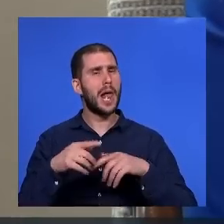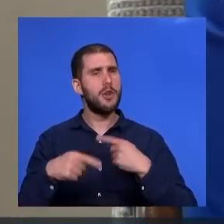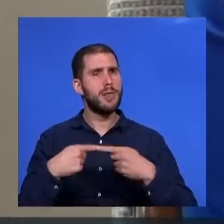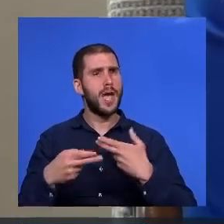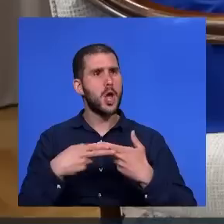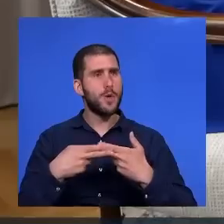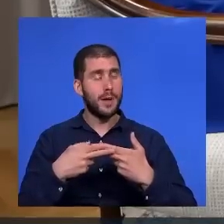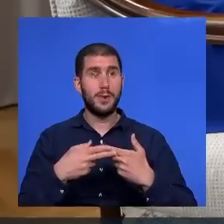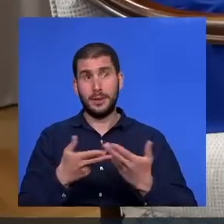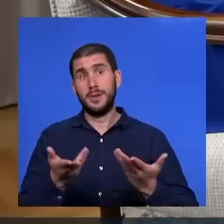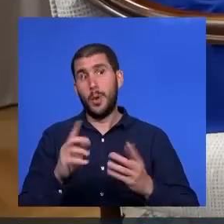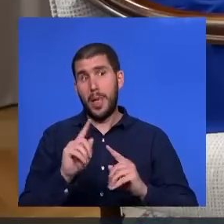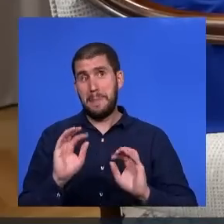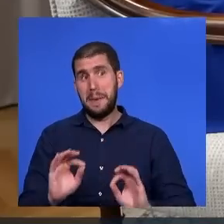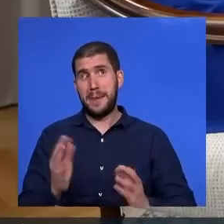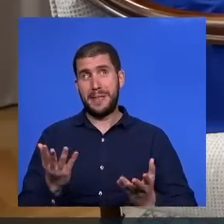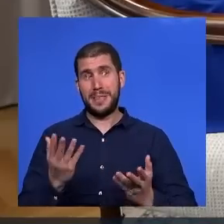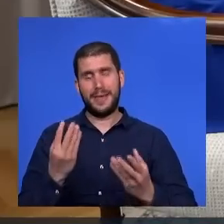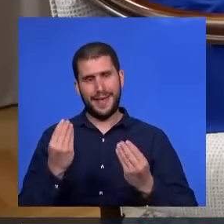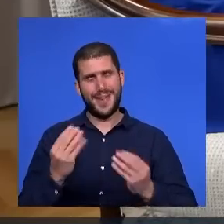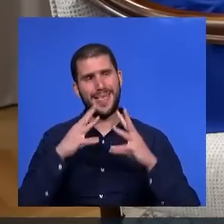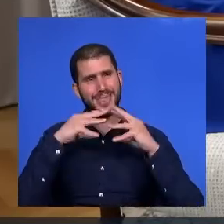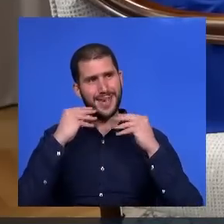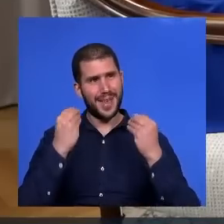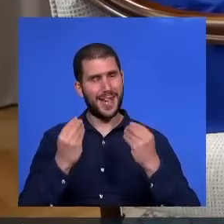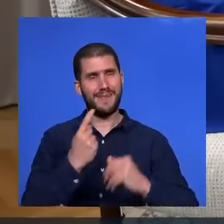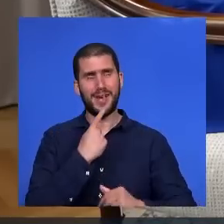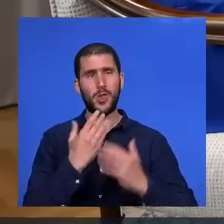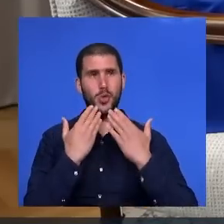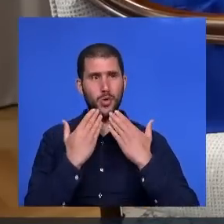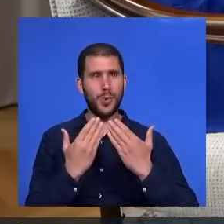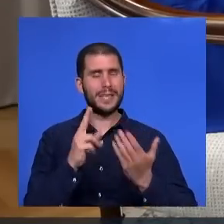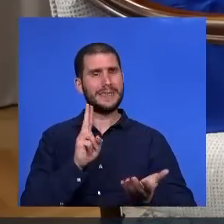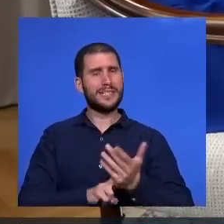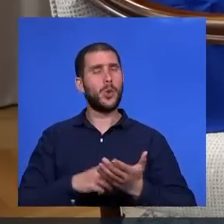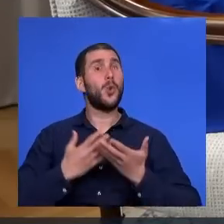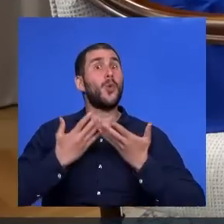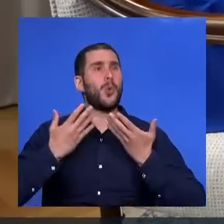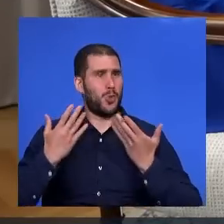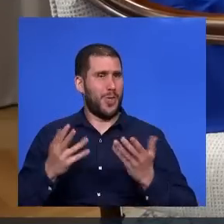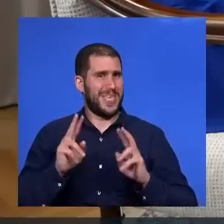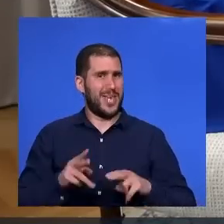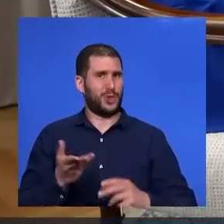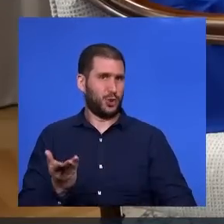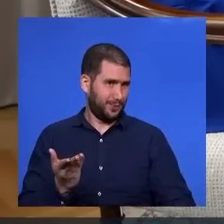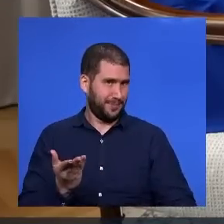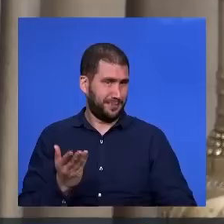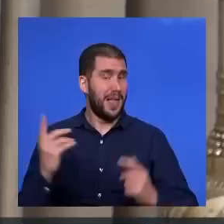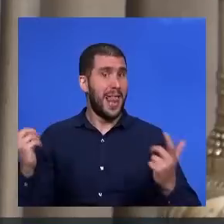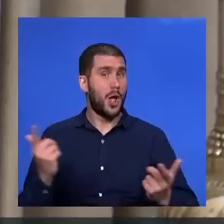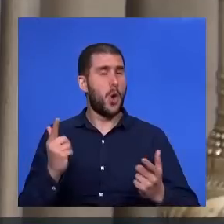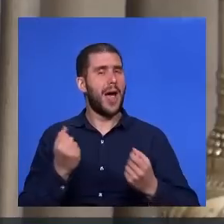הקרובה? אז אולי גם שנייה נחייך. ונגיד תודה על הזכות העצומה שיש לנו לחגוג